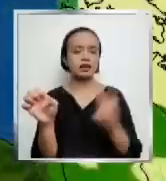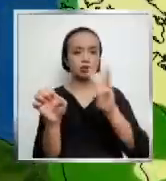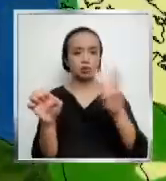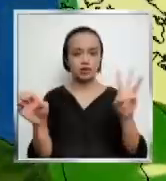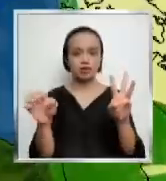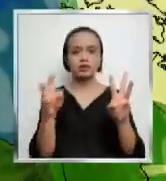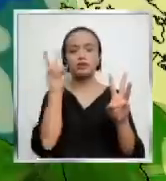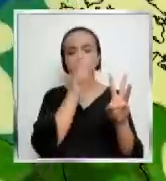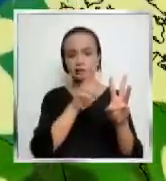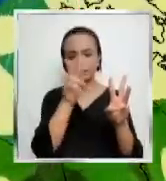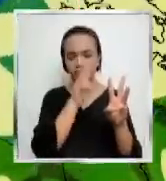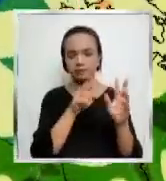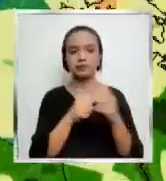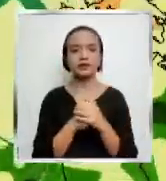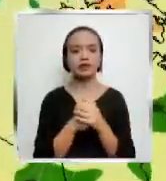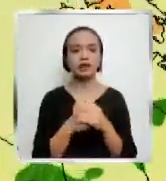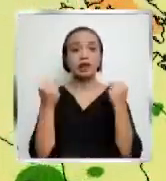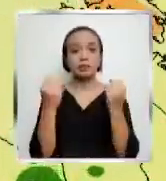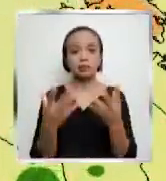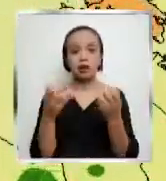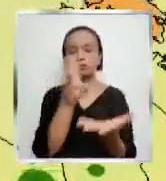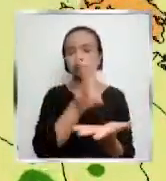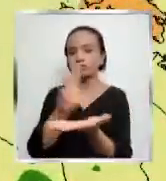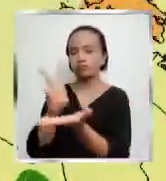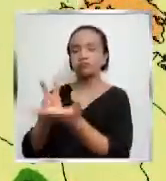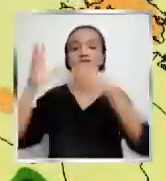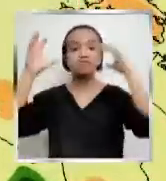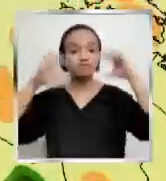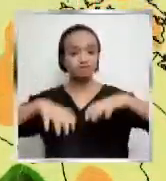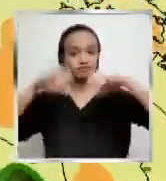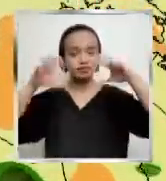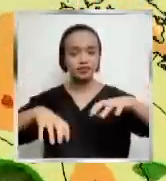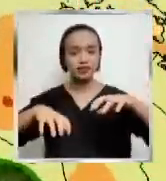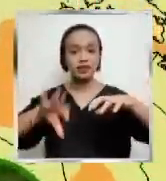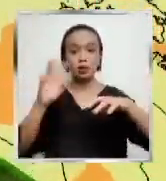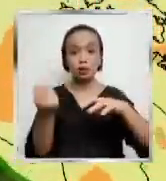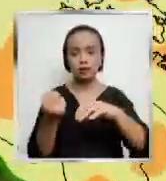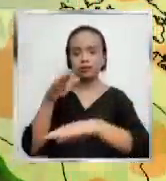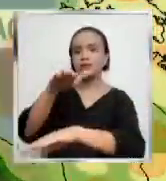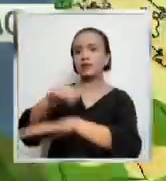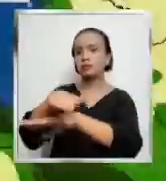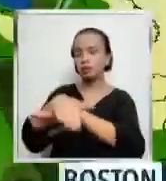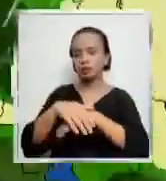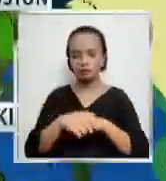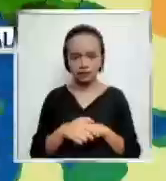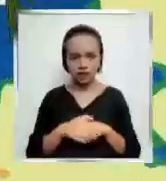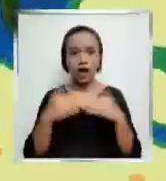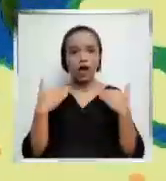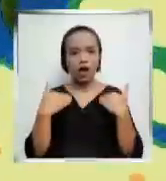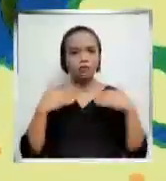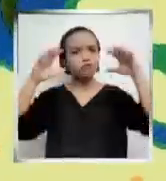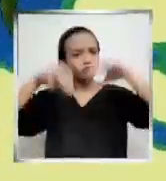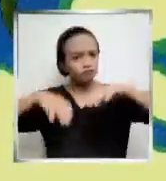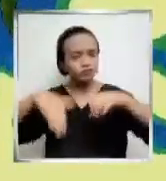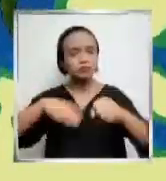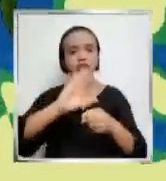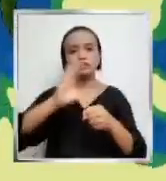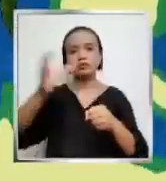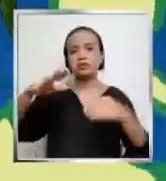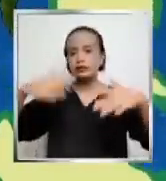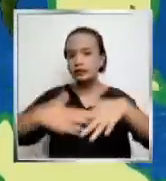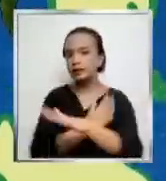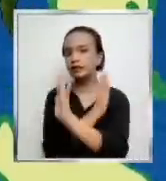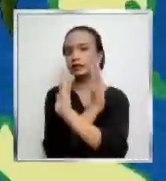Visayas. Mas maraming lugar na ang uulanin pagsapit ng hapon. May ulan din sa Caraga, Davao Region,